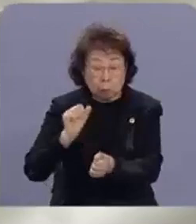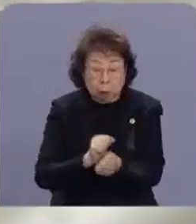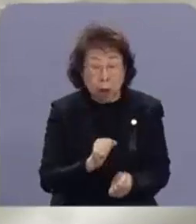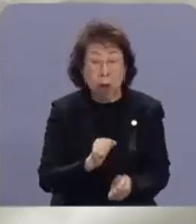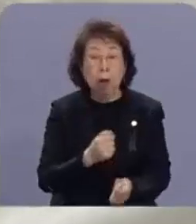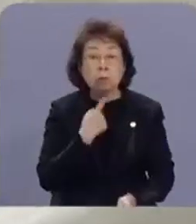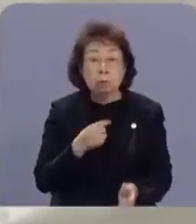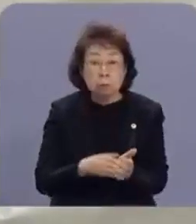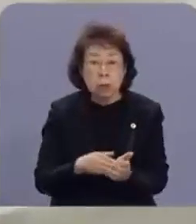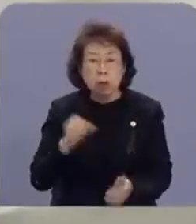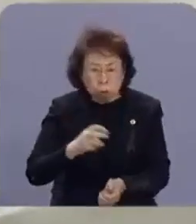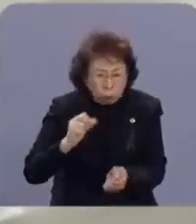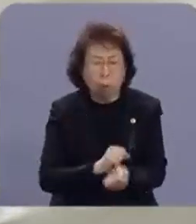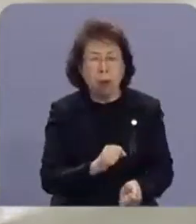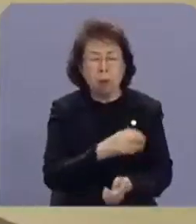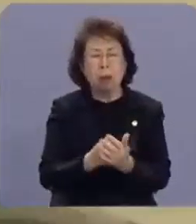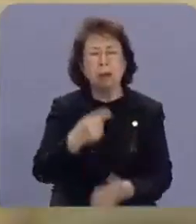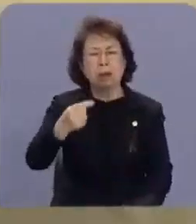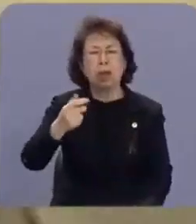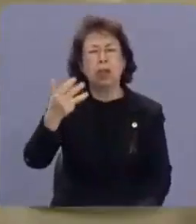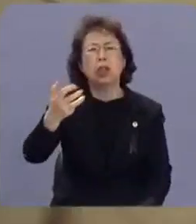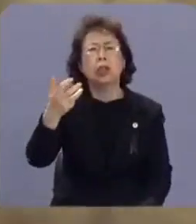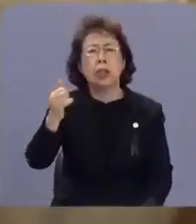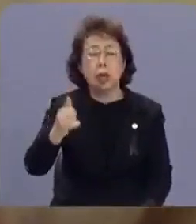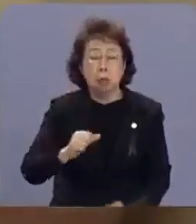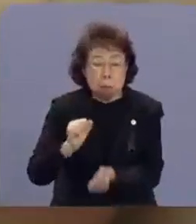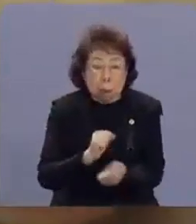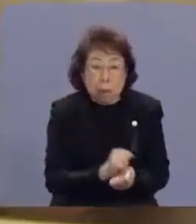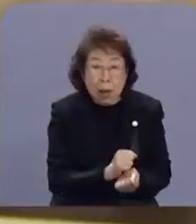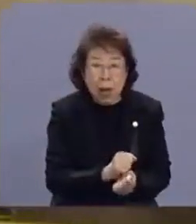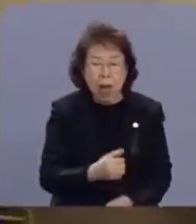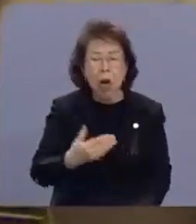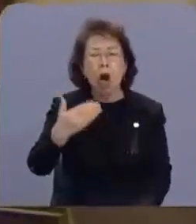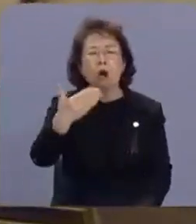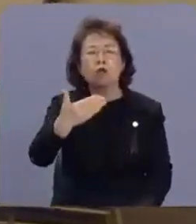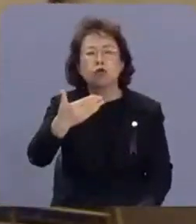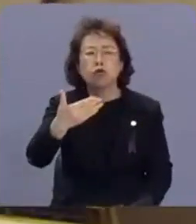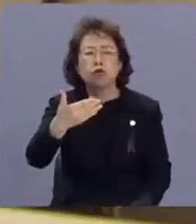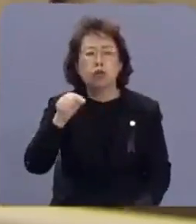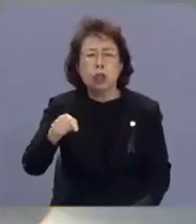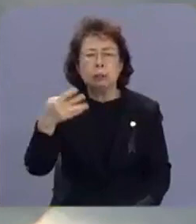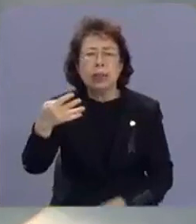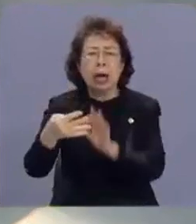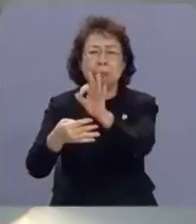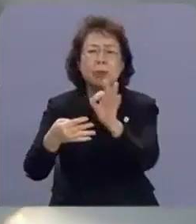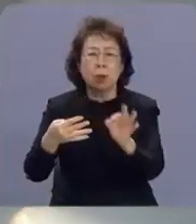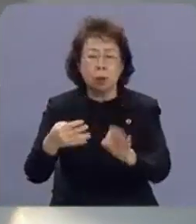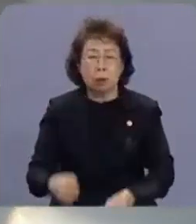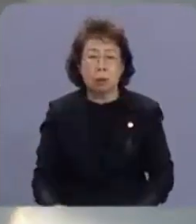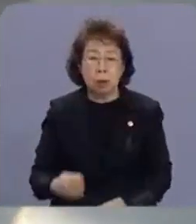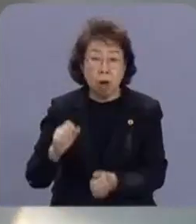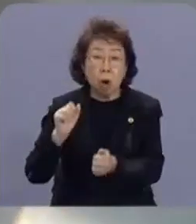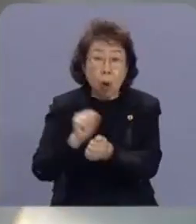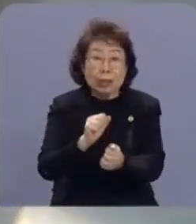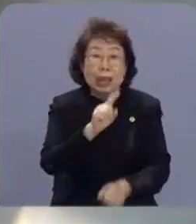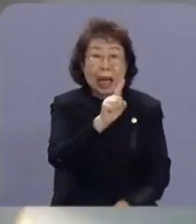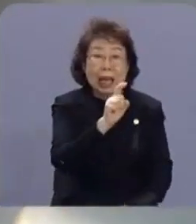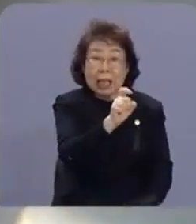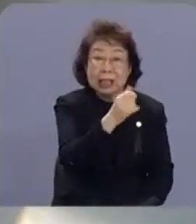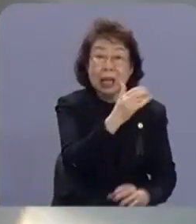사례는 1,088명으로 재감염률은 9.4%에 달했습니다. 확진자 10명 중